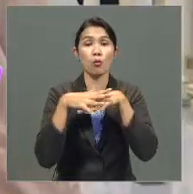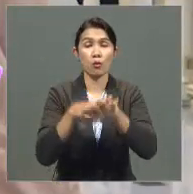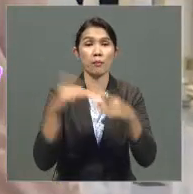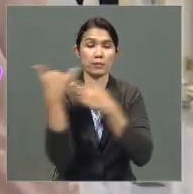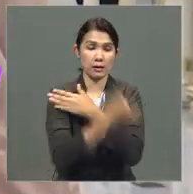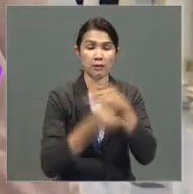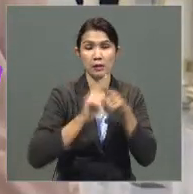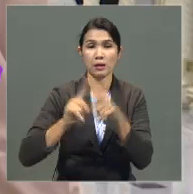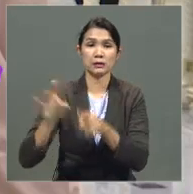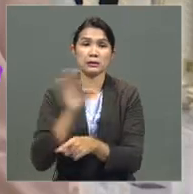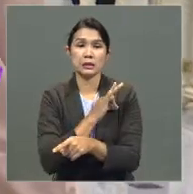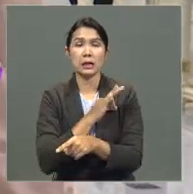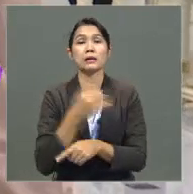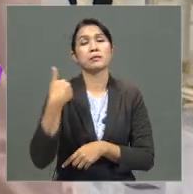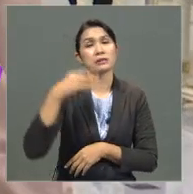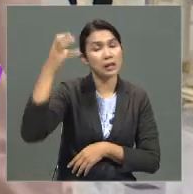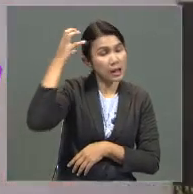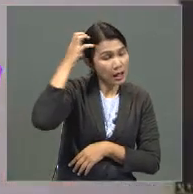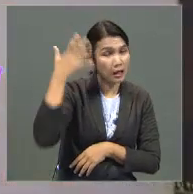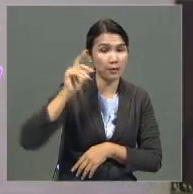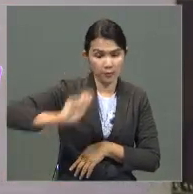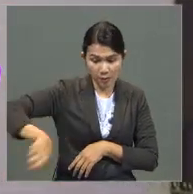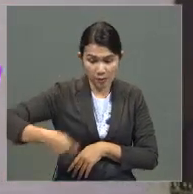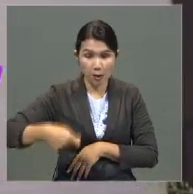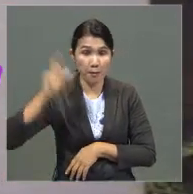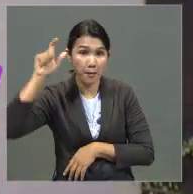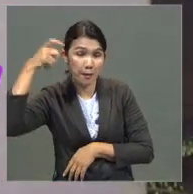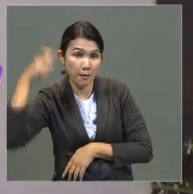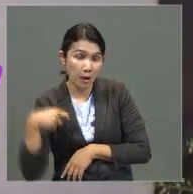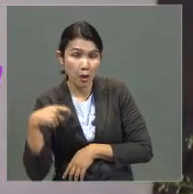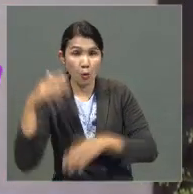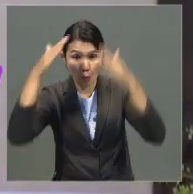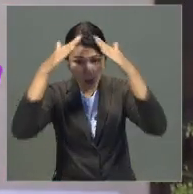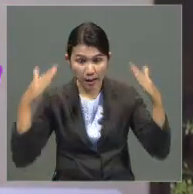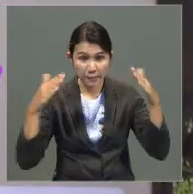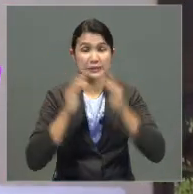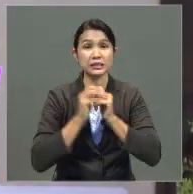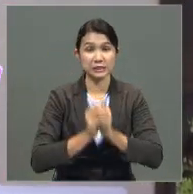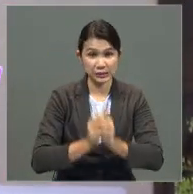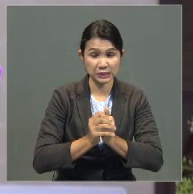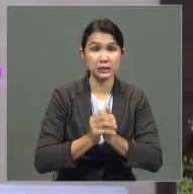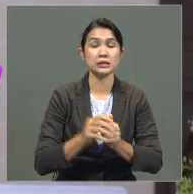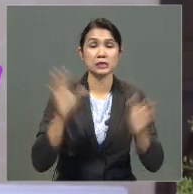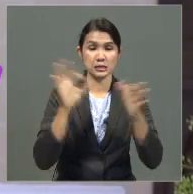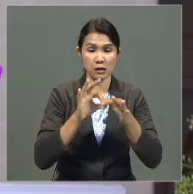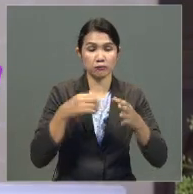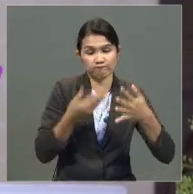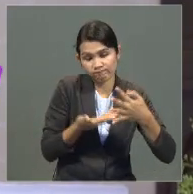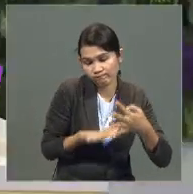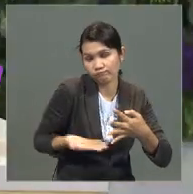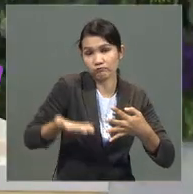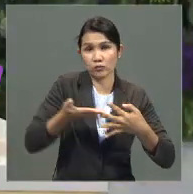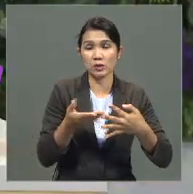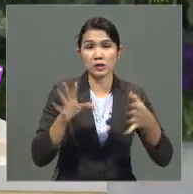ทศสมาชิกมีสปป.ลาวมีกัมพูชาเมียนมาเวียดนามแล้วก็จีนนะคะภายใต้หัวข้อการยกระดับความ